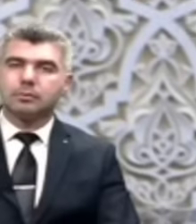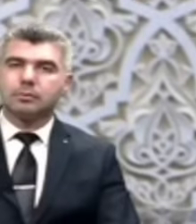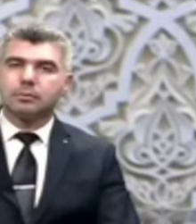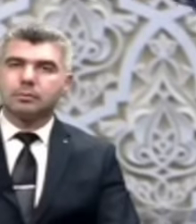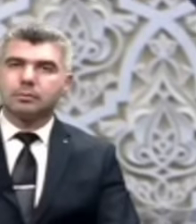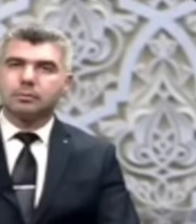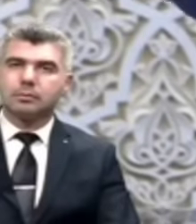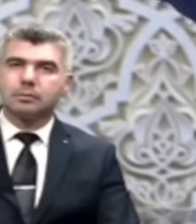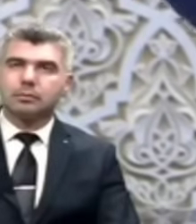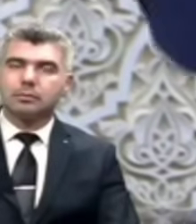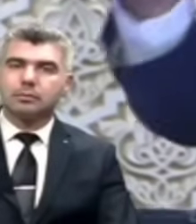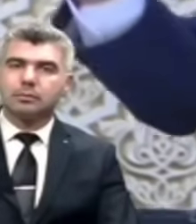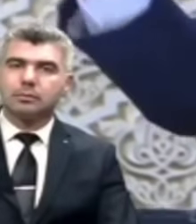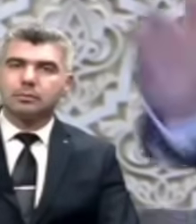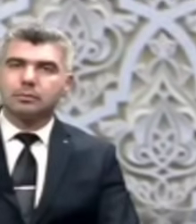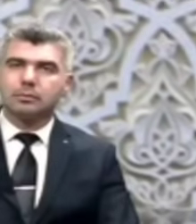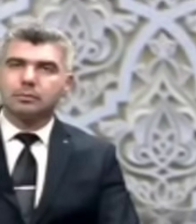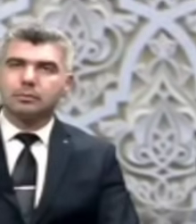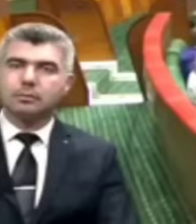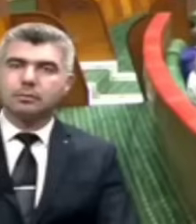اولا بس